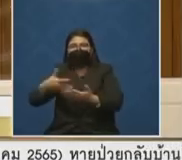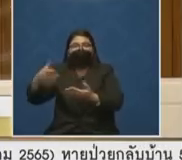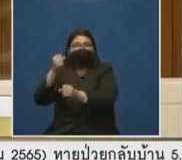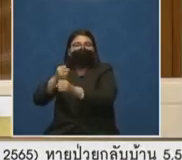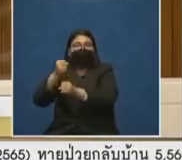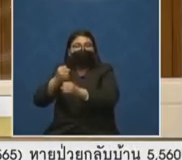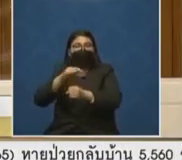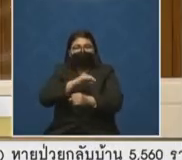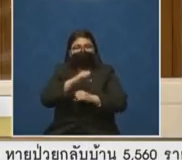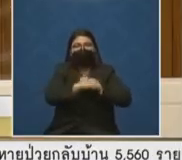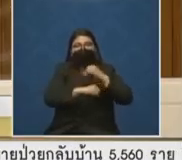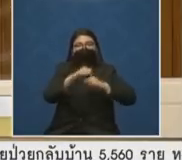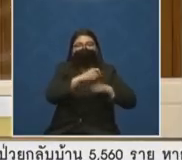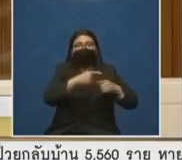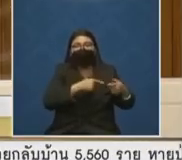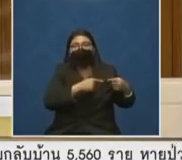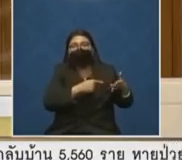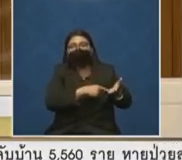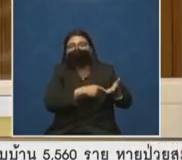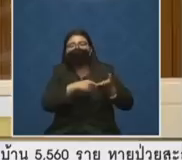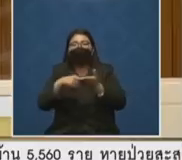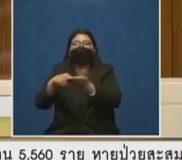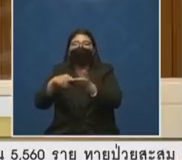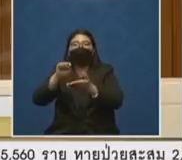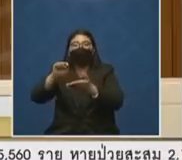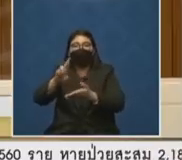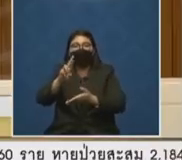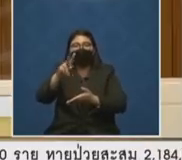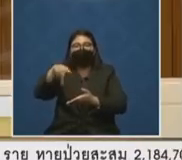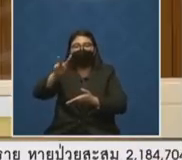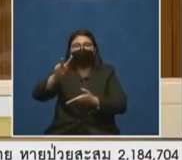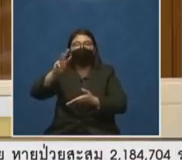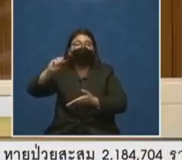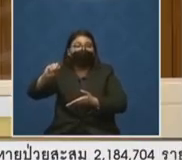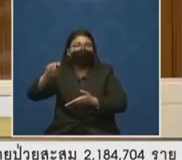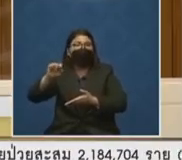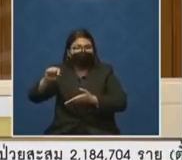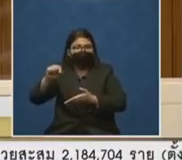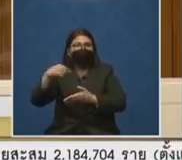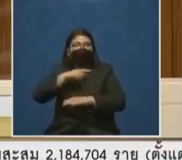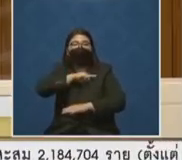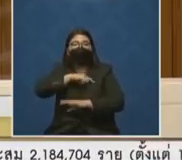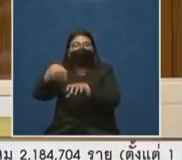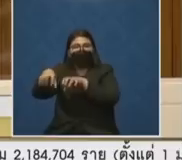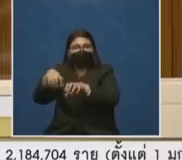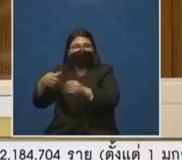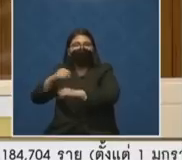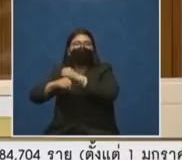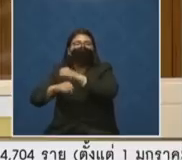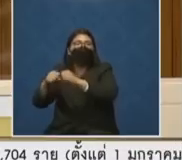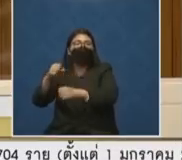ใจอันนี้ล่ะค่ะก็เป็นเรื่องที่กทม.จะต้องดำเนินการหน้าเราก็ส่งเรื่องไปยังครมค่ะ